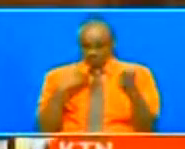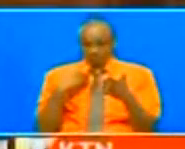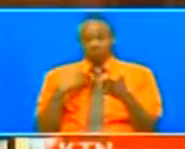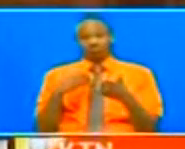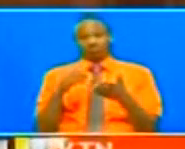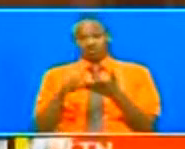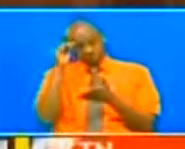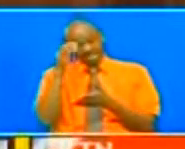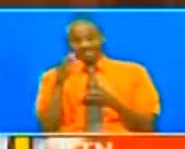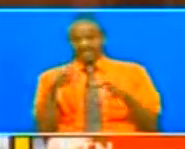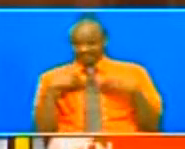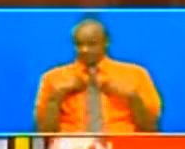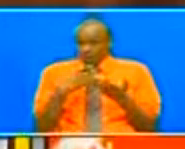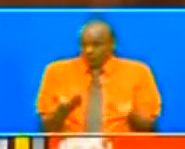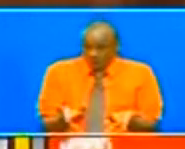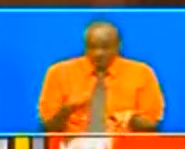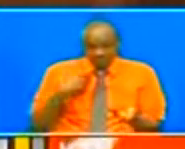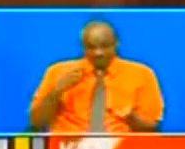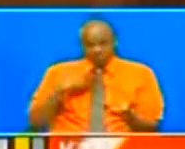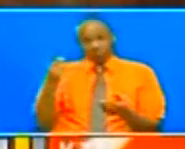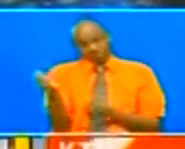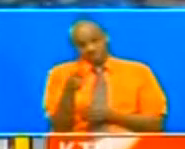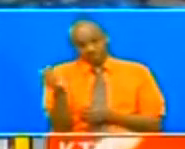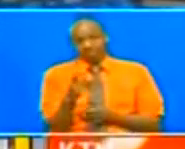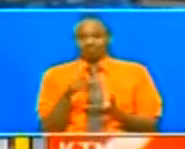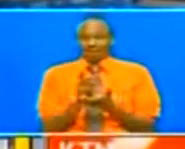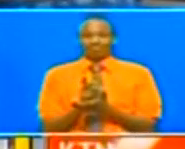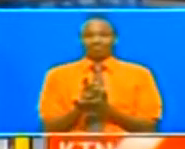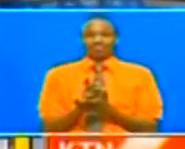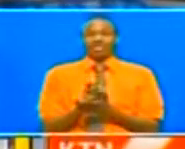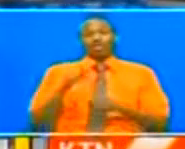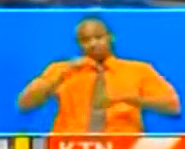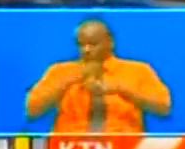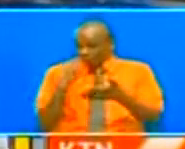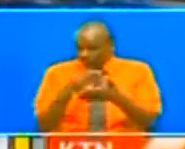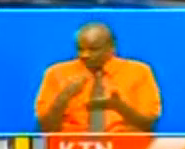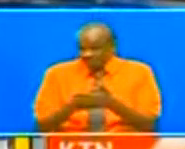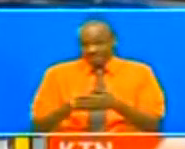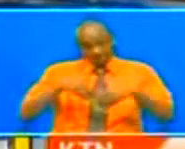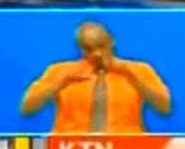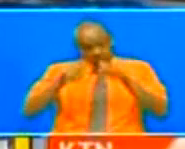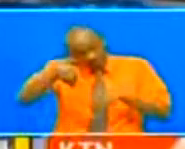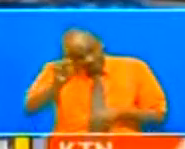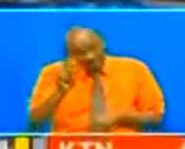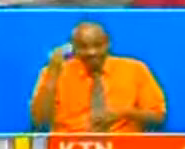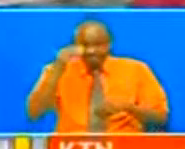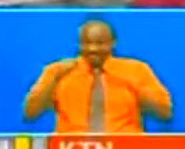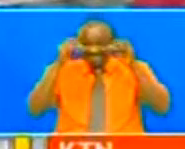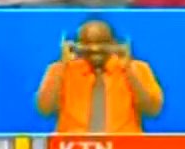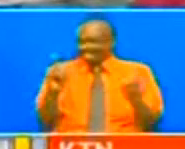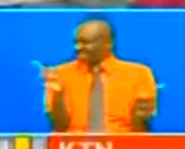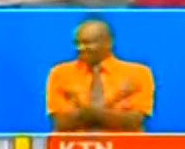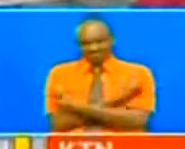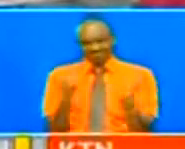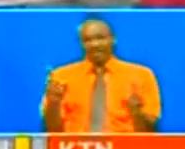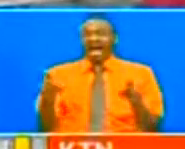wanafunzi shuleni, pamoja na kuwatoza ada. Karo ya shule haitatozwa kulingana na wanavyotaka wakuu wa shule, na